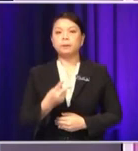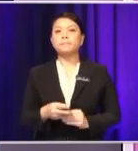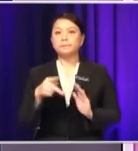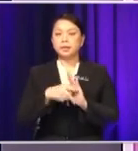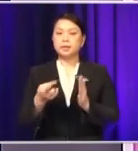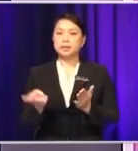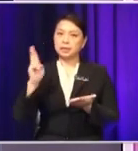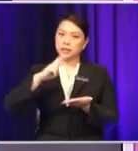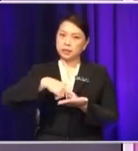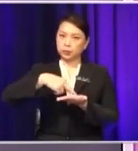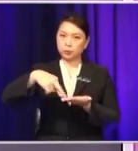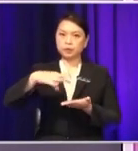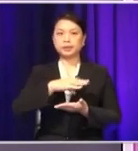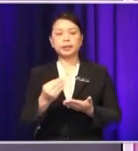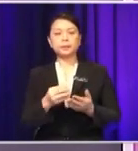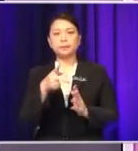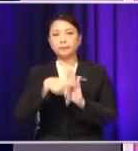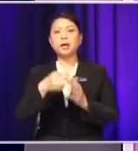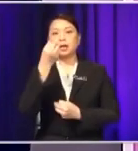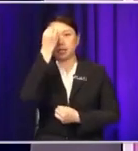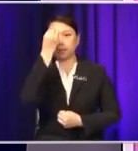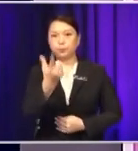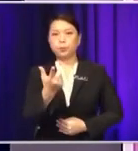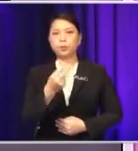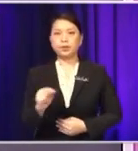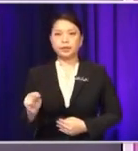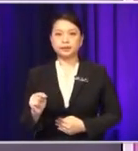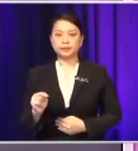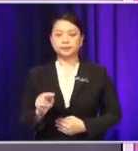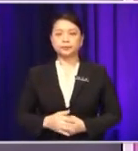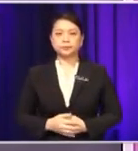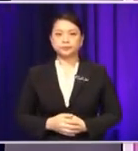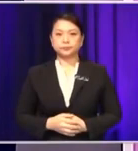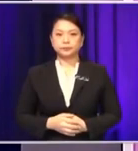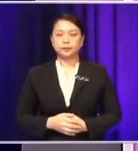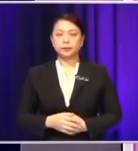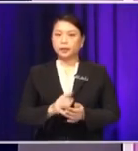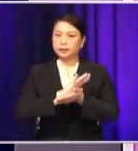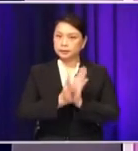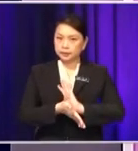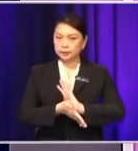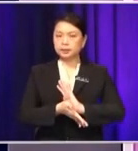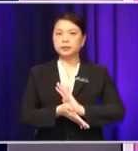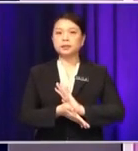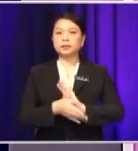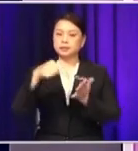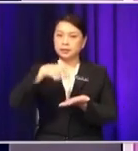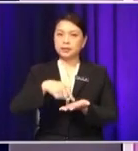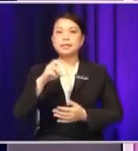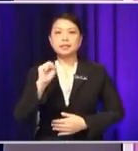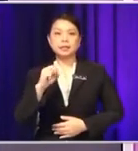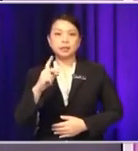pelaporan. Selepas diadakan ujian, maka akan ada perekodan dan pelaporan, ya. Jadi di sini skor